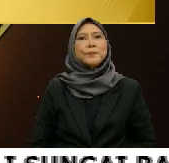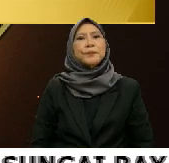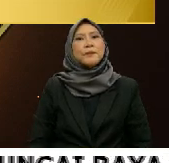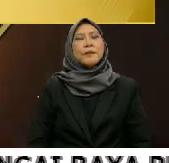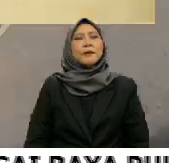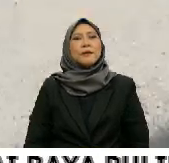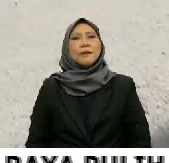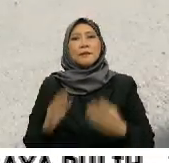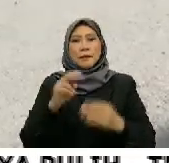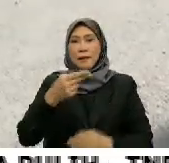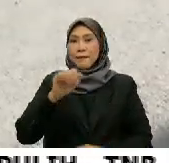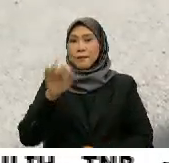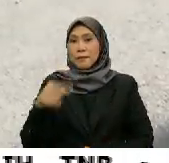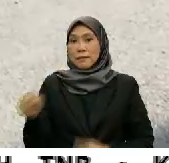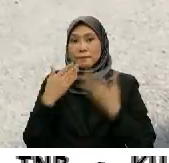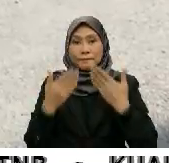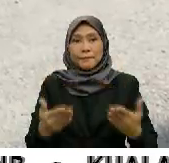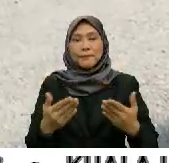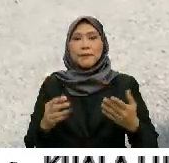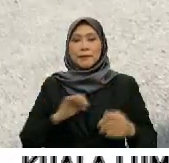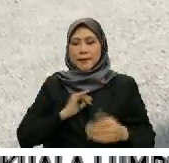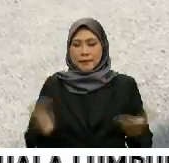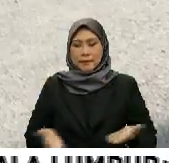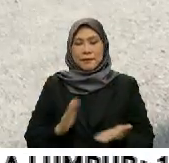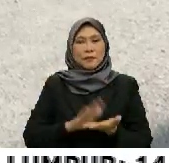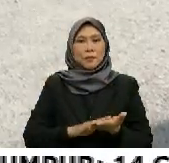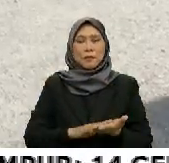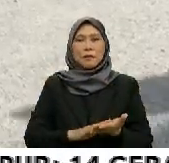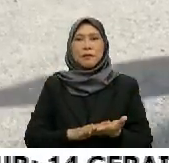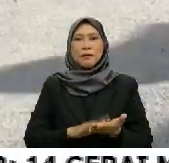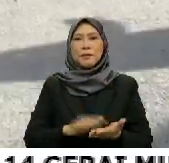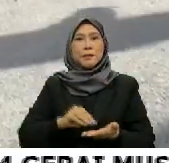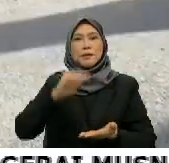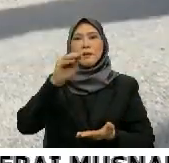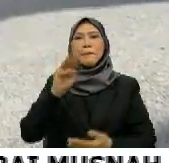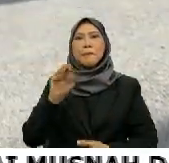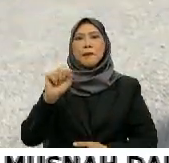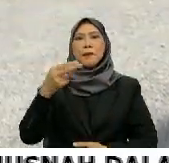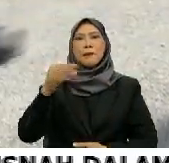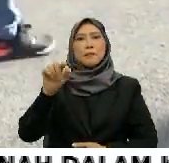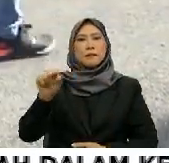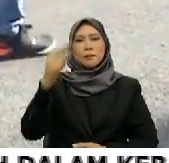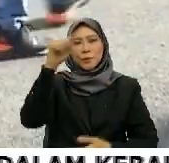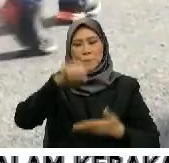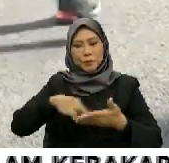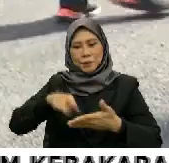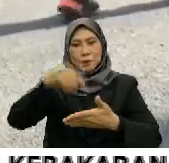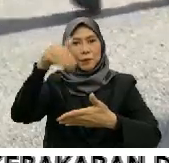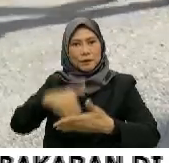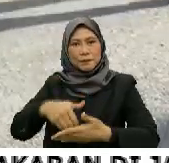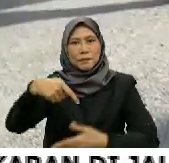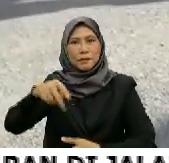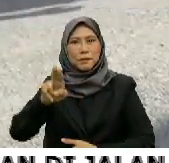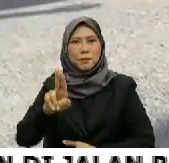by Hafiz Terima kasih saya kini berada di Sekolah Menengah kebangsaan macan sempurna dengan pengundian bagi 15